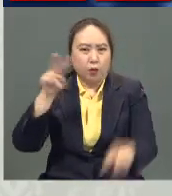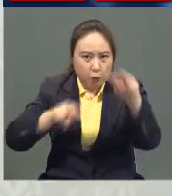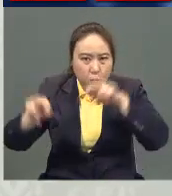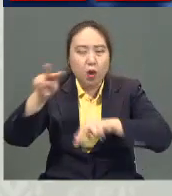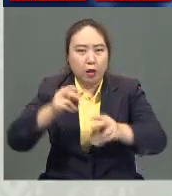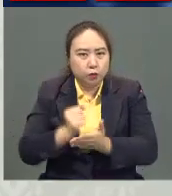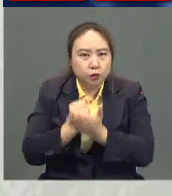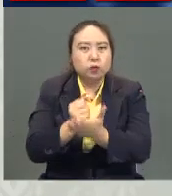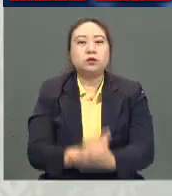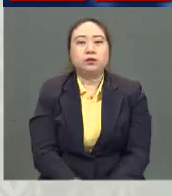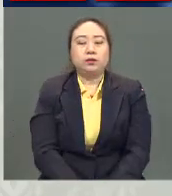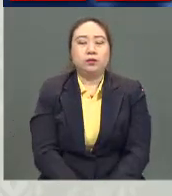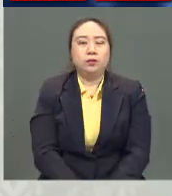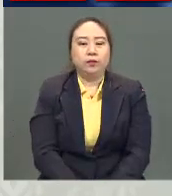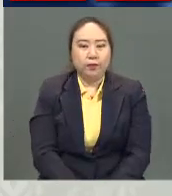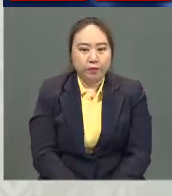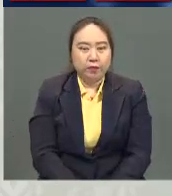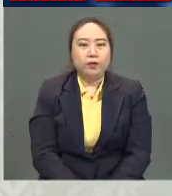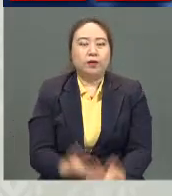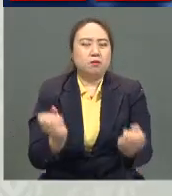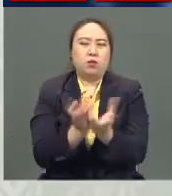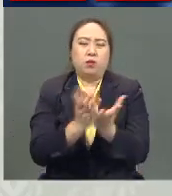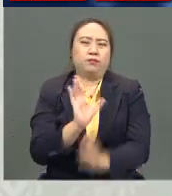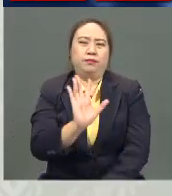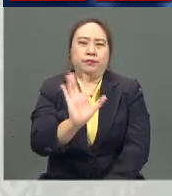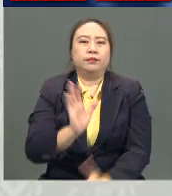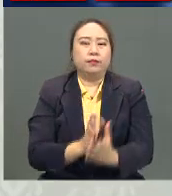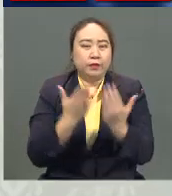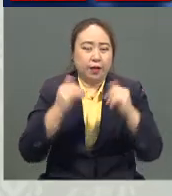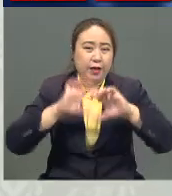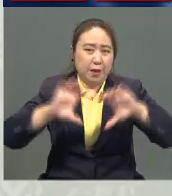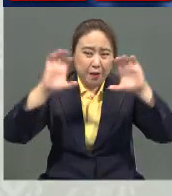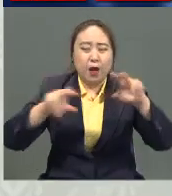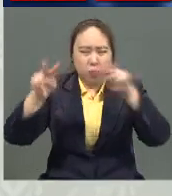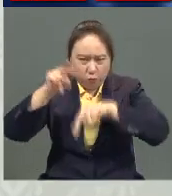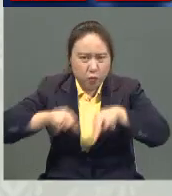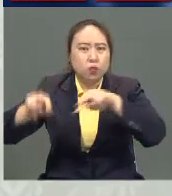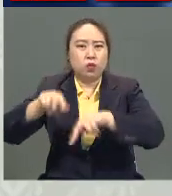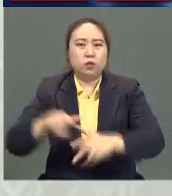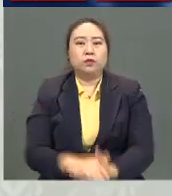ก็เรื่องนี้อย่าให้เป็นประเด็นเลยนะรัฐบาลทำไมจะไม่ดูแล